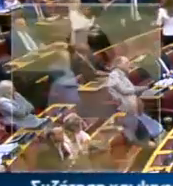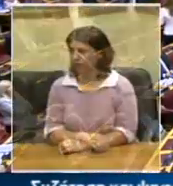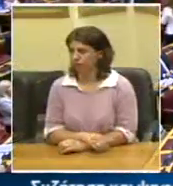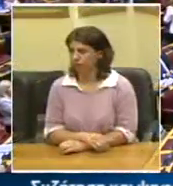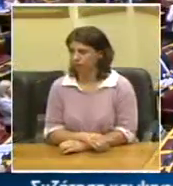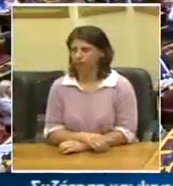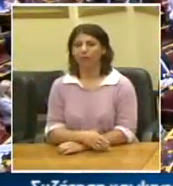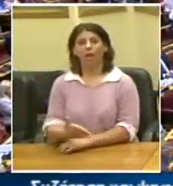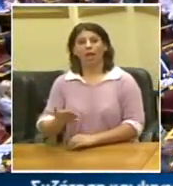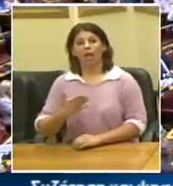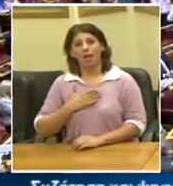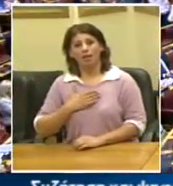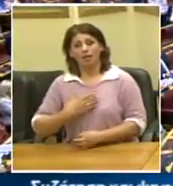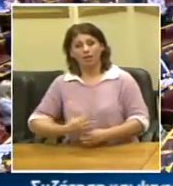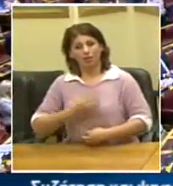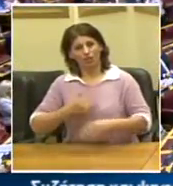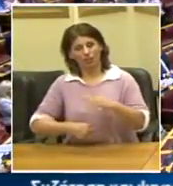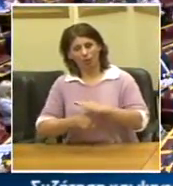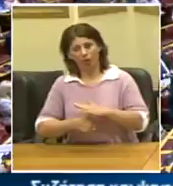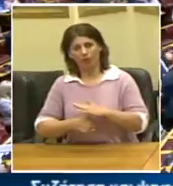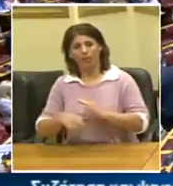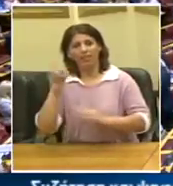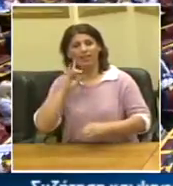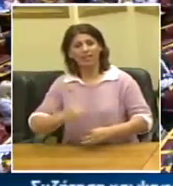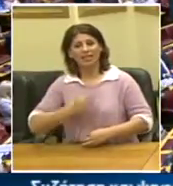Ευχαριστώ κύριε Πρόεδρε, κυρίες και κύριοι βουλευτές.